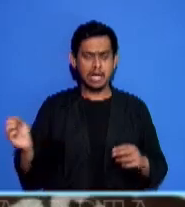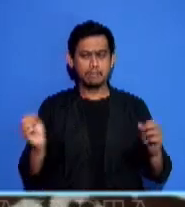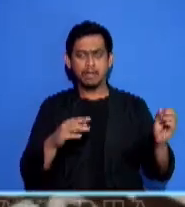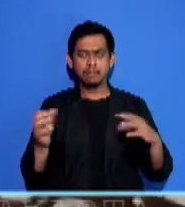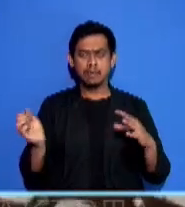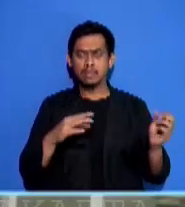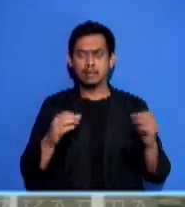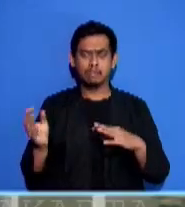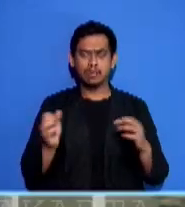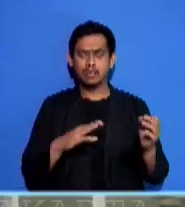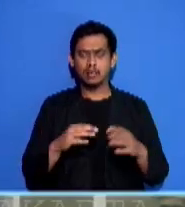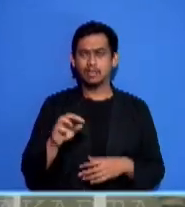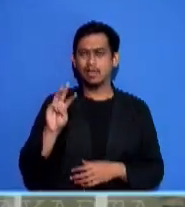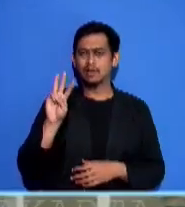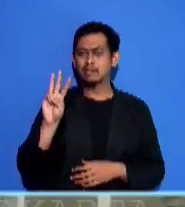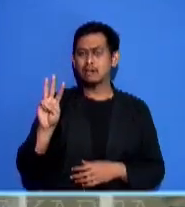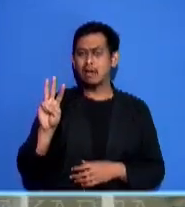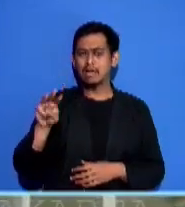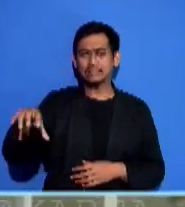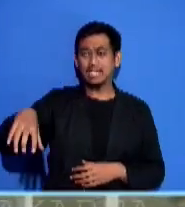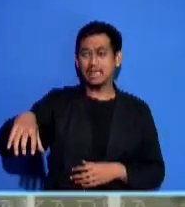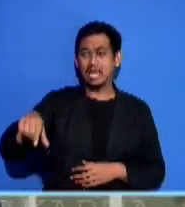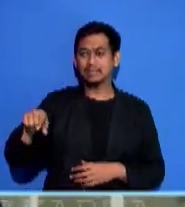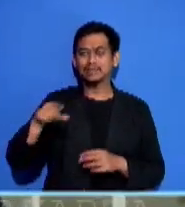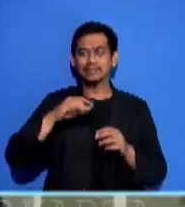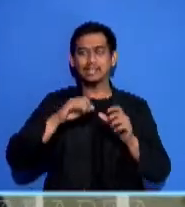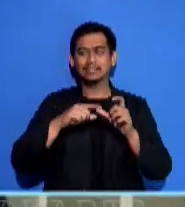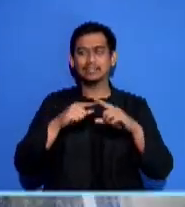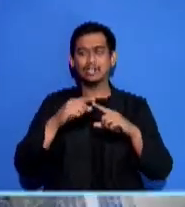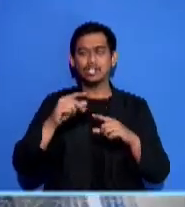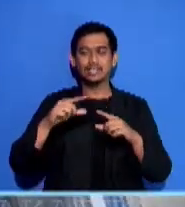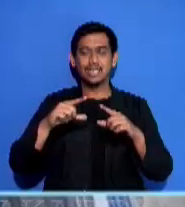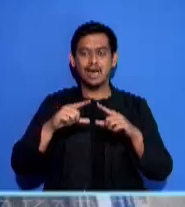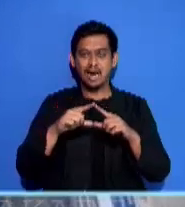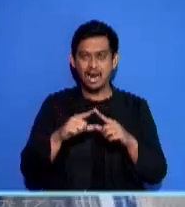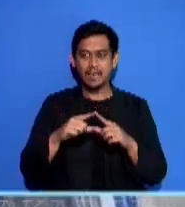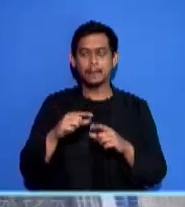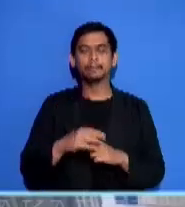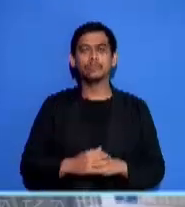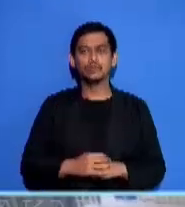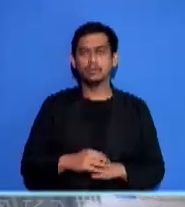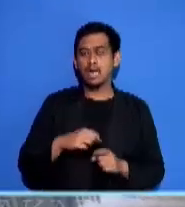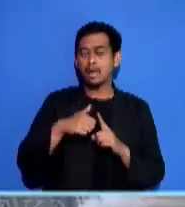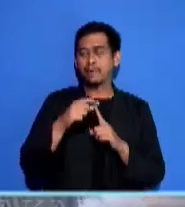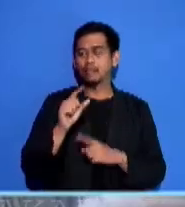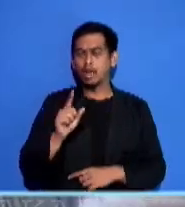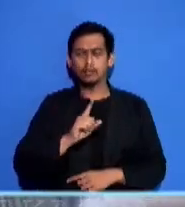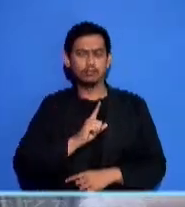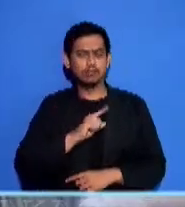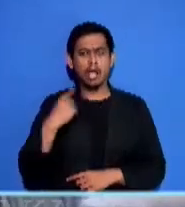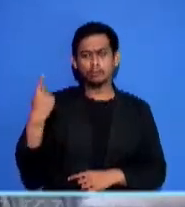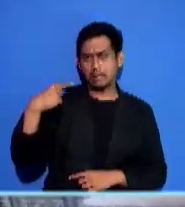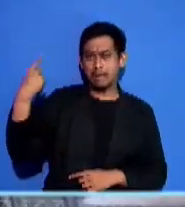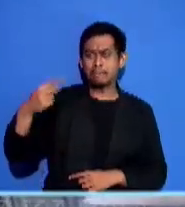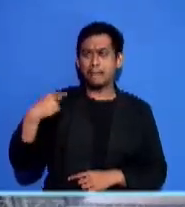di Istora Senayan Jakarta KPU perlu memastikan hal tersebut merupakan ranah personal atau publik sebagaimana pejabat